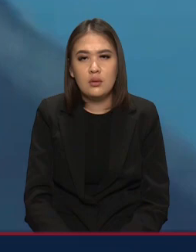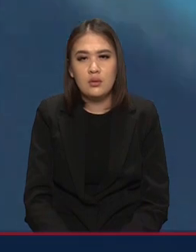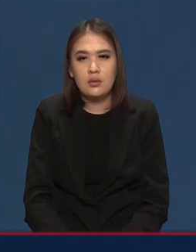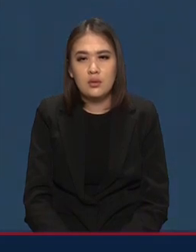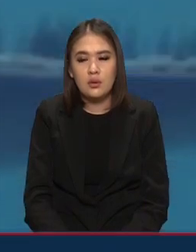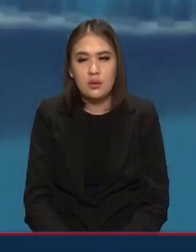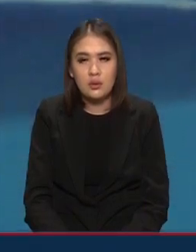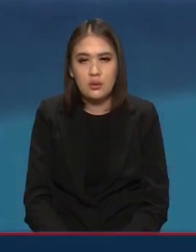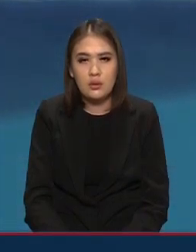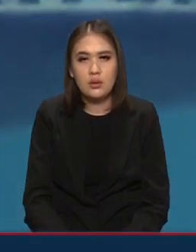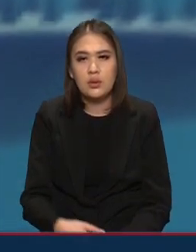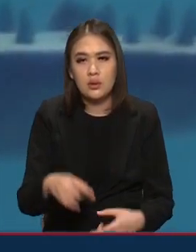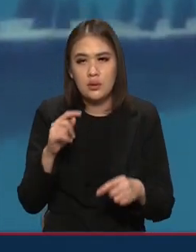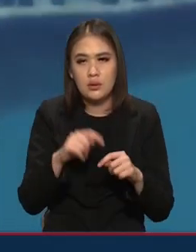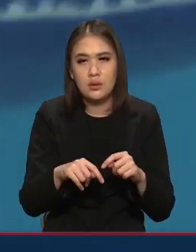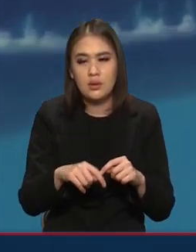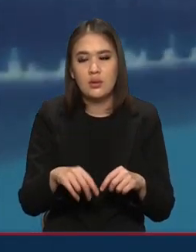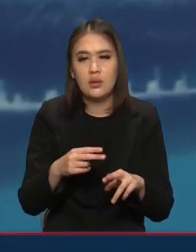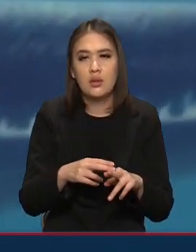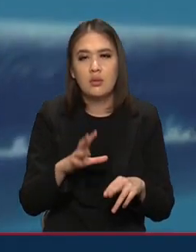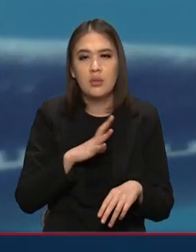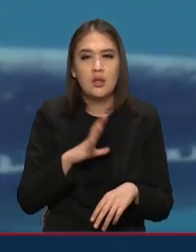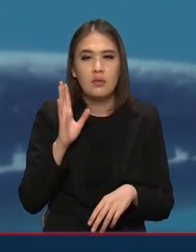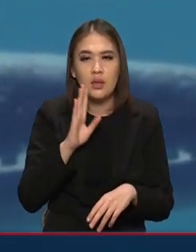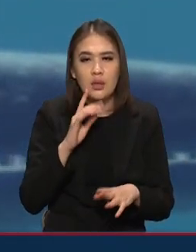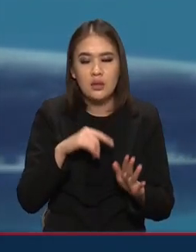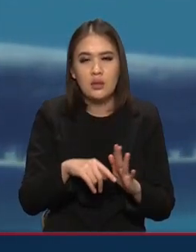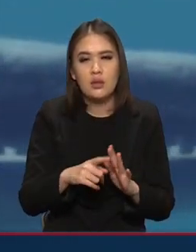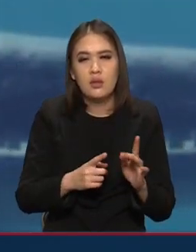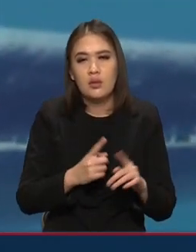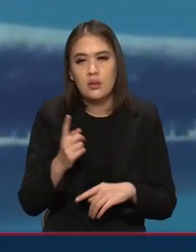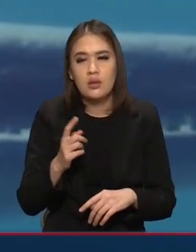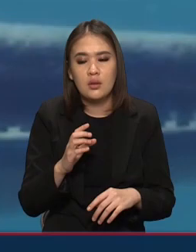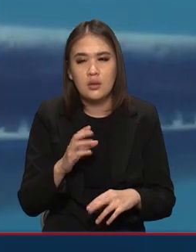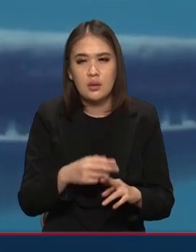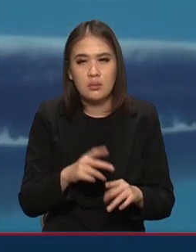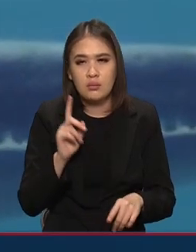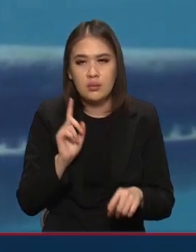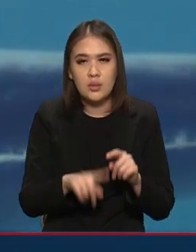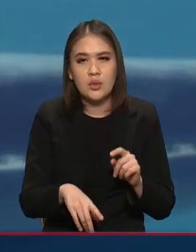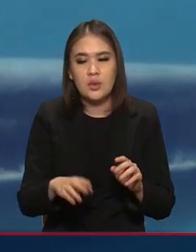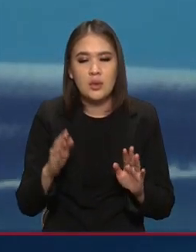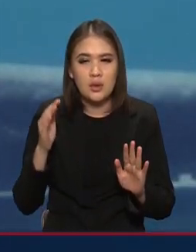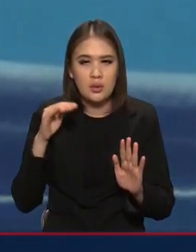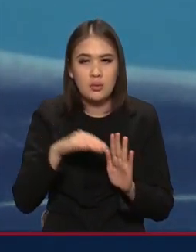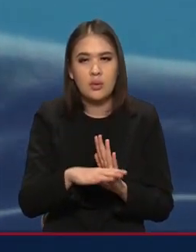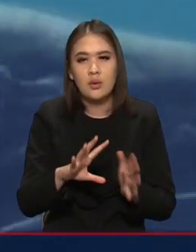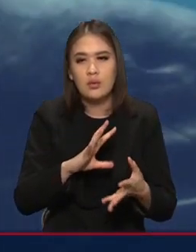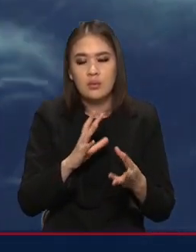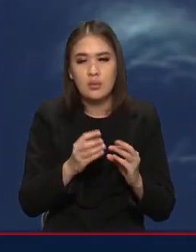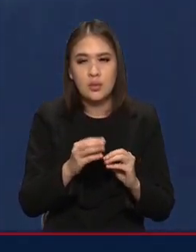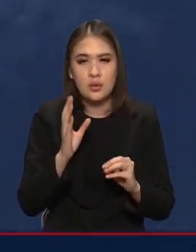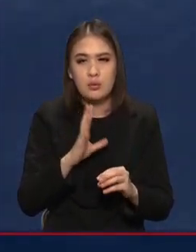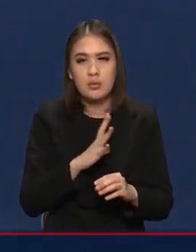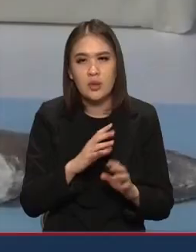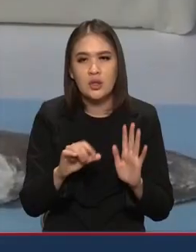По словам исследователей, ихтиозавры плавали под водой с высокой скоростью и умели очень глубоко нырять. Общая длина водного хищника